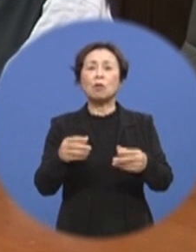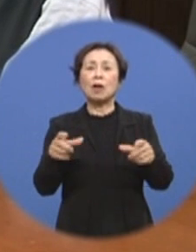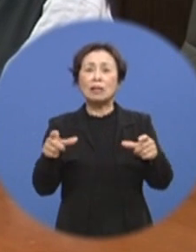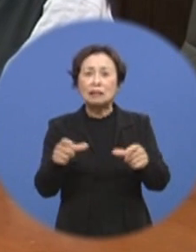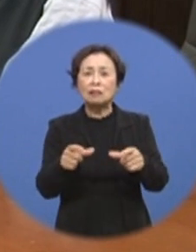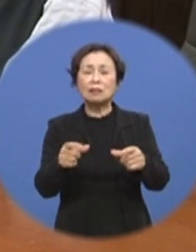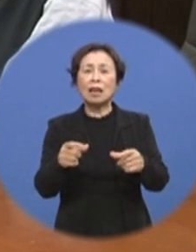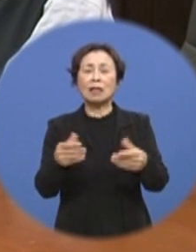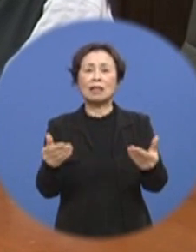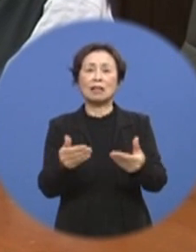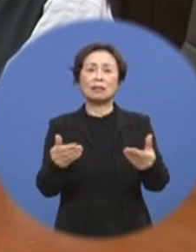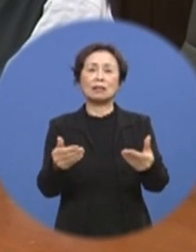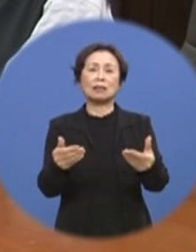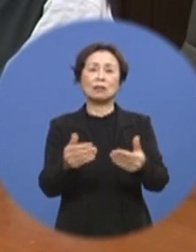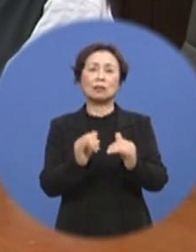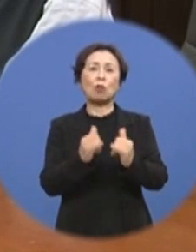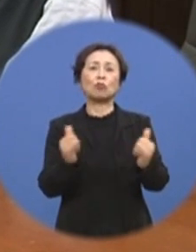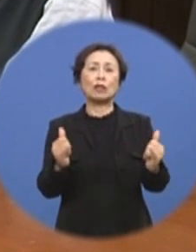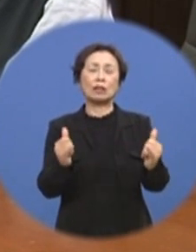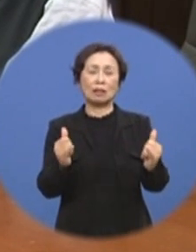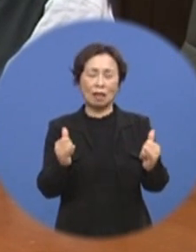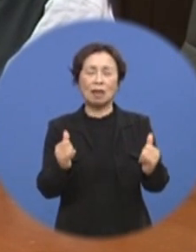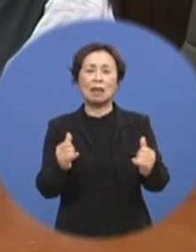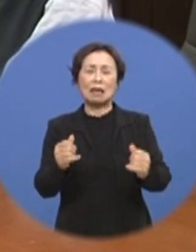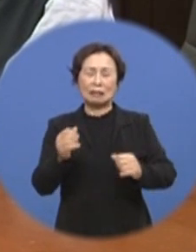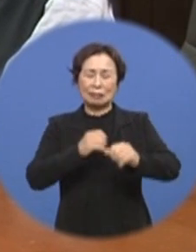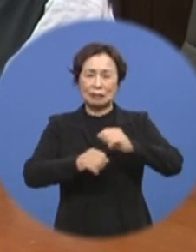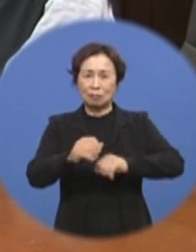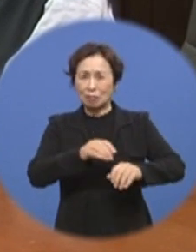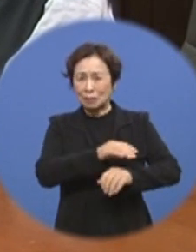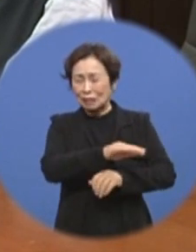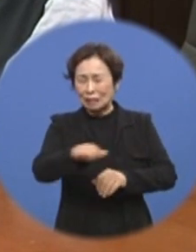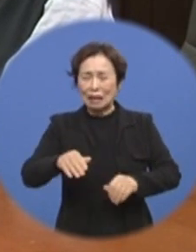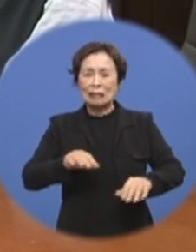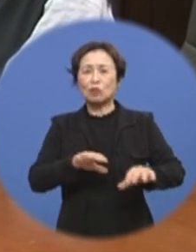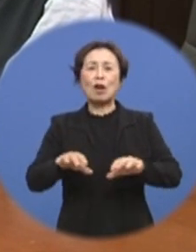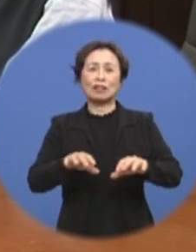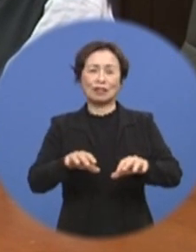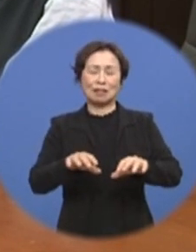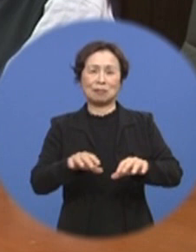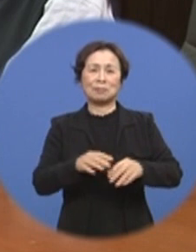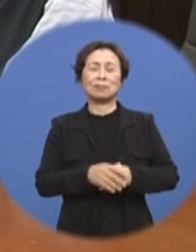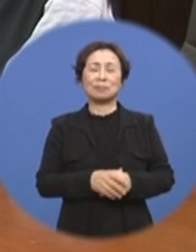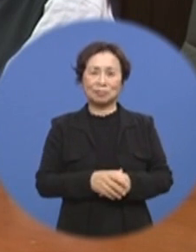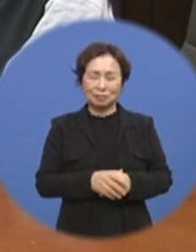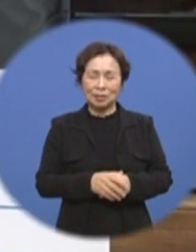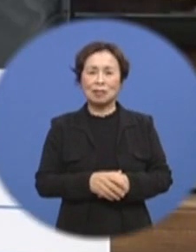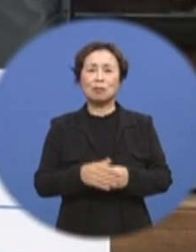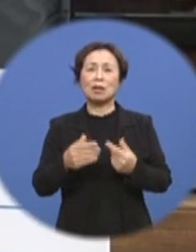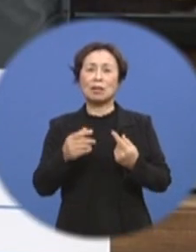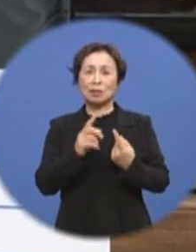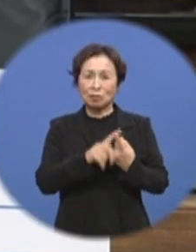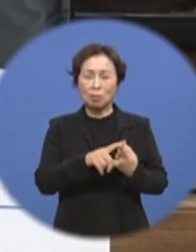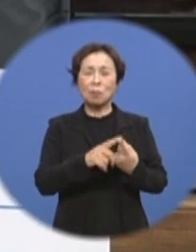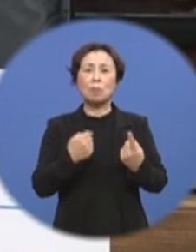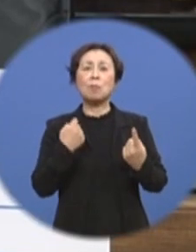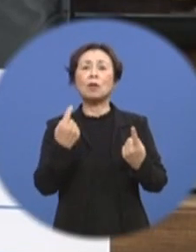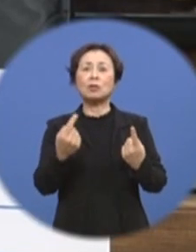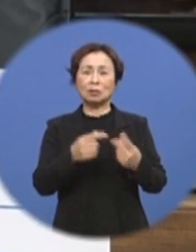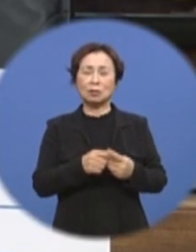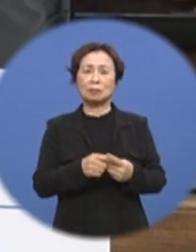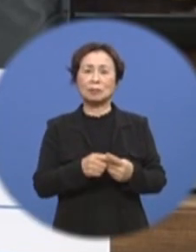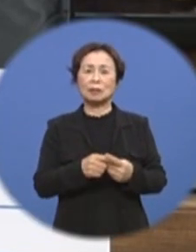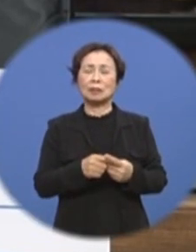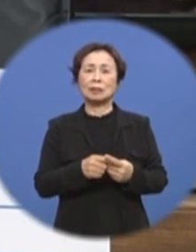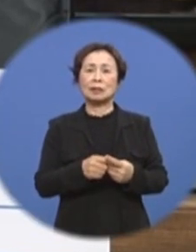の人はであのそれでなんとかいけたかなと思ったんですがもう一つやったことがあってやっぱり最後の